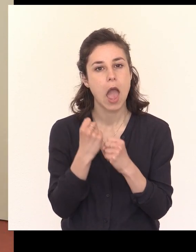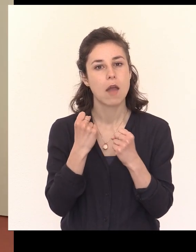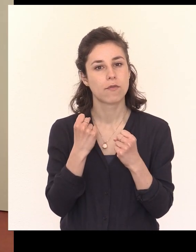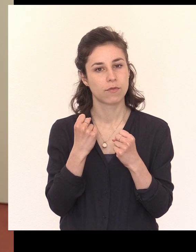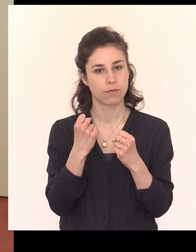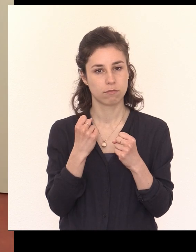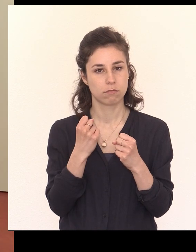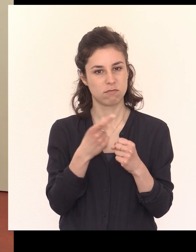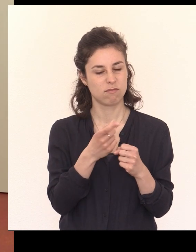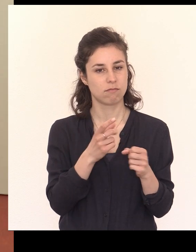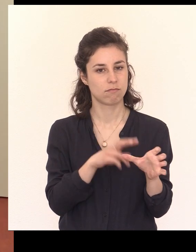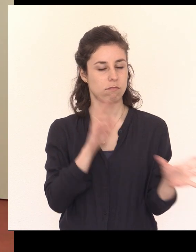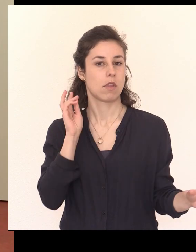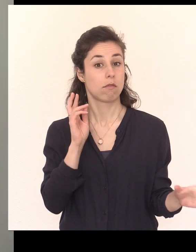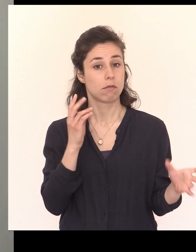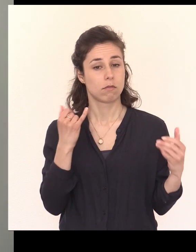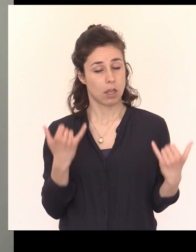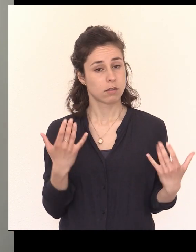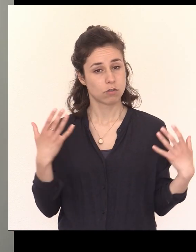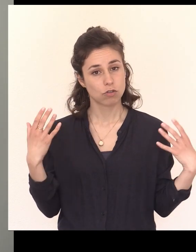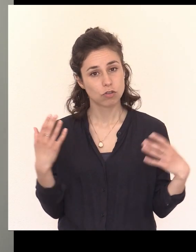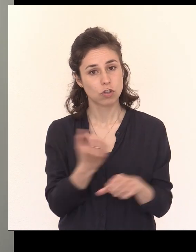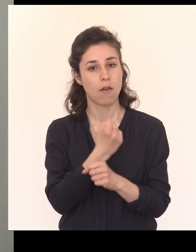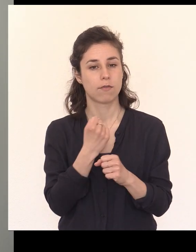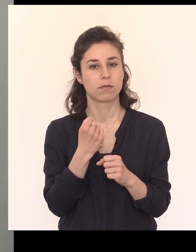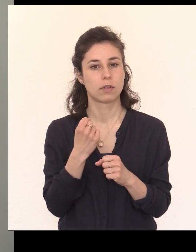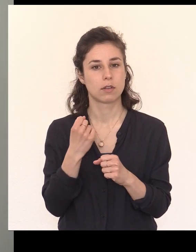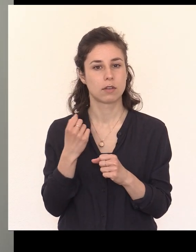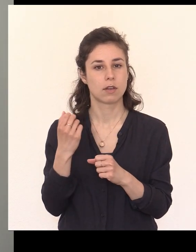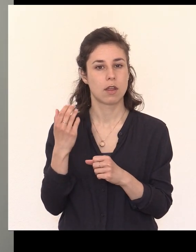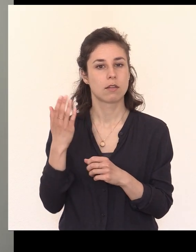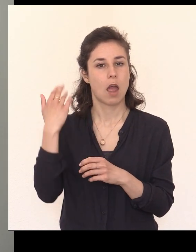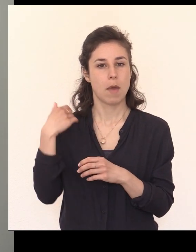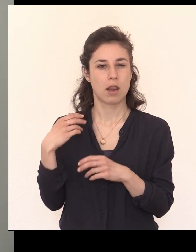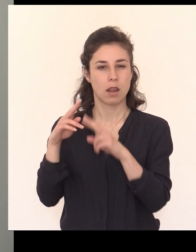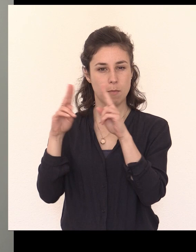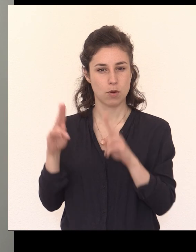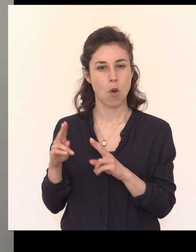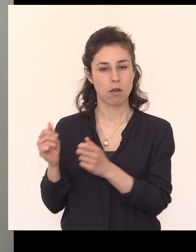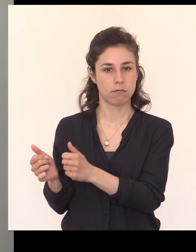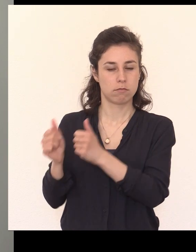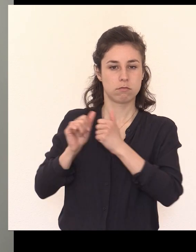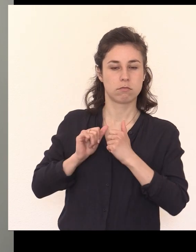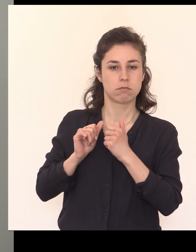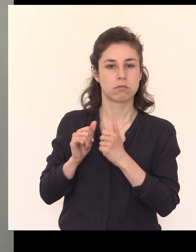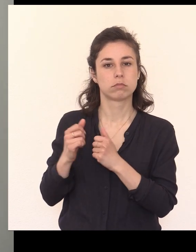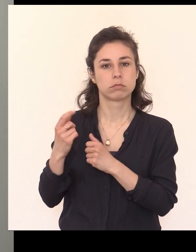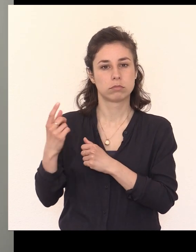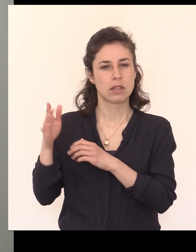gekämpft, halt rauszukommen. Und habe es jetzt auch geschafft, dass ich meinen ehemaligen Betreuer, das ist so